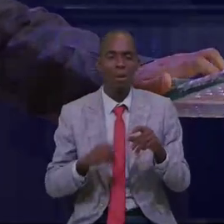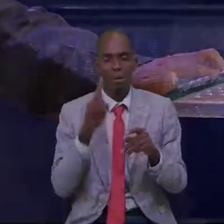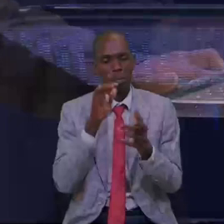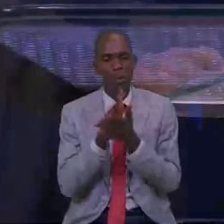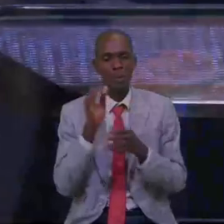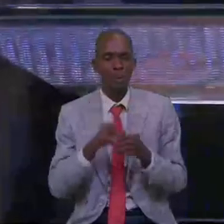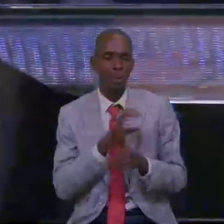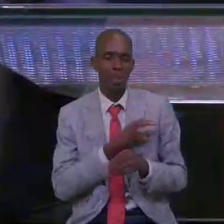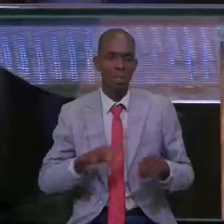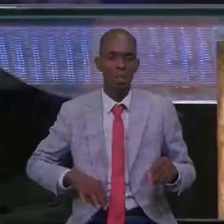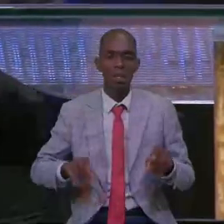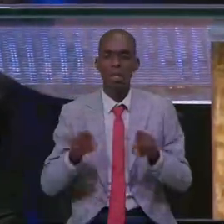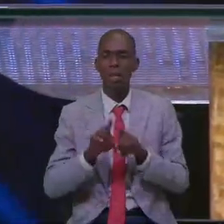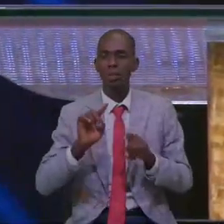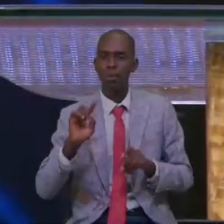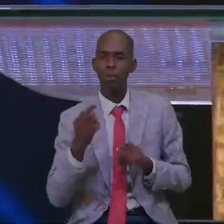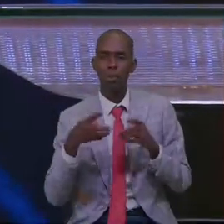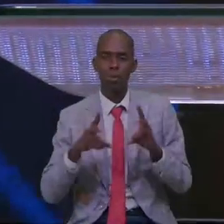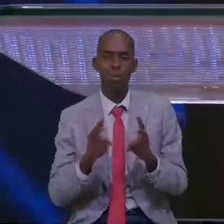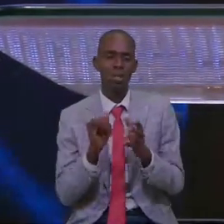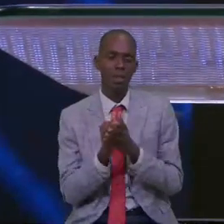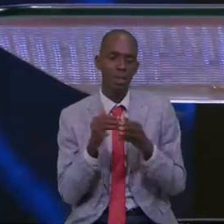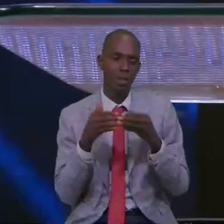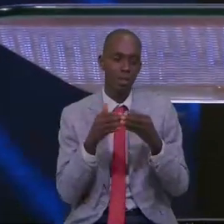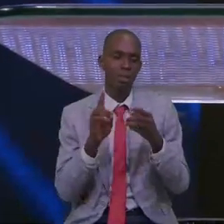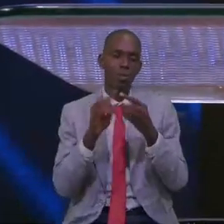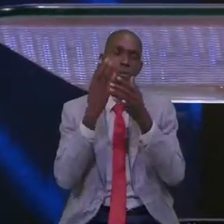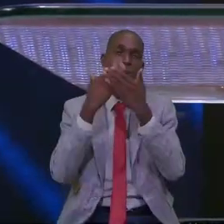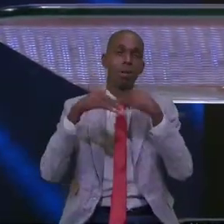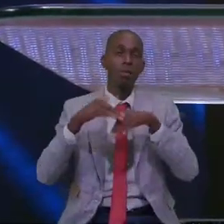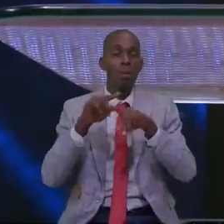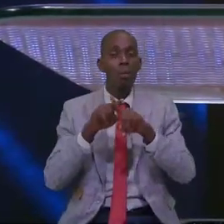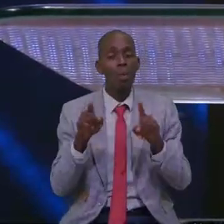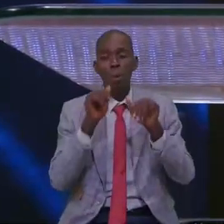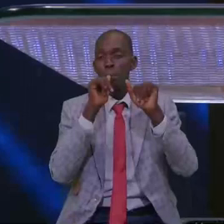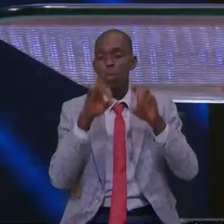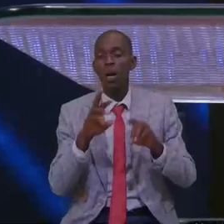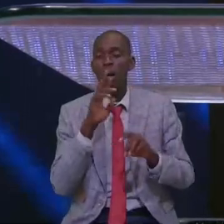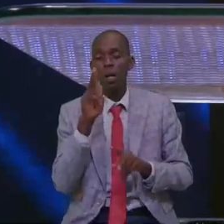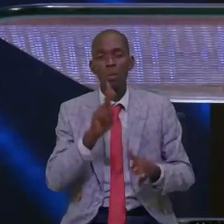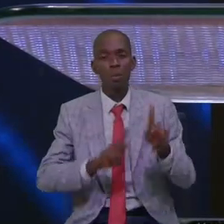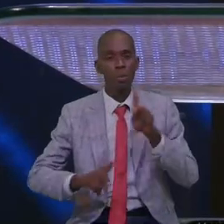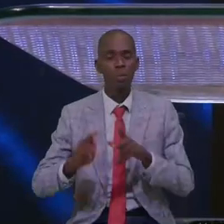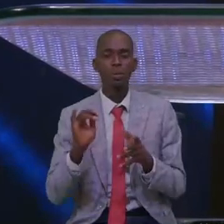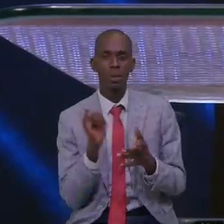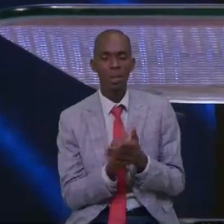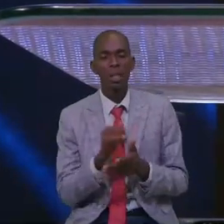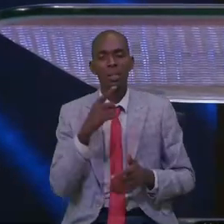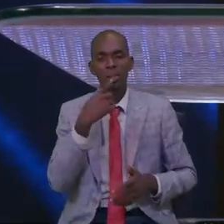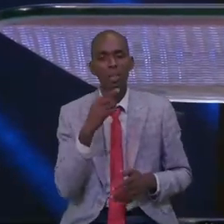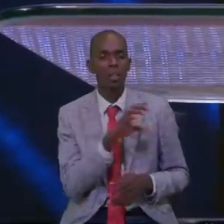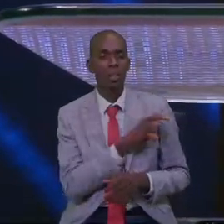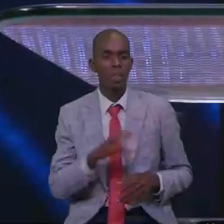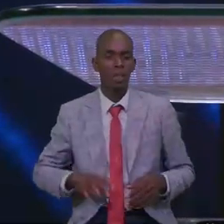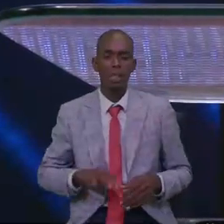seul chemin qui mène au ciel. Mais heureux ceux qui ont vu que Christ est le seul nom par lequel on peut